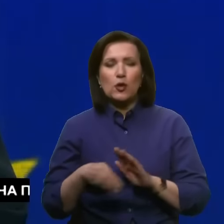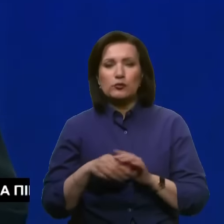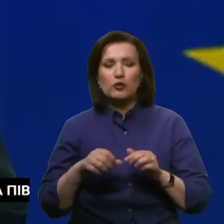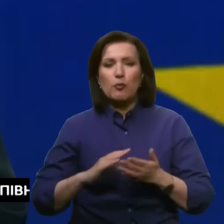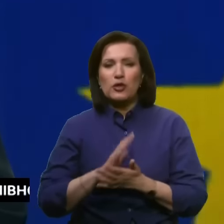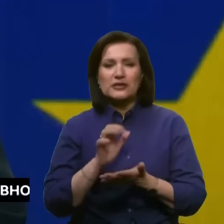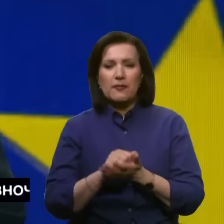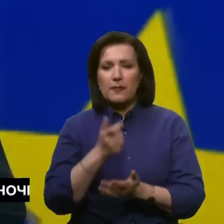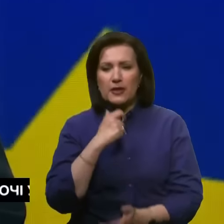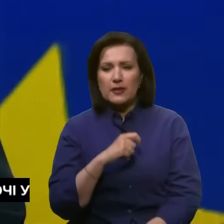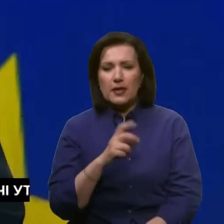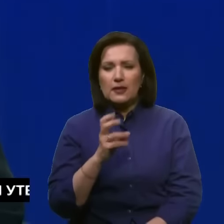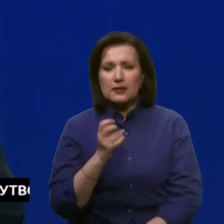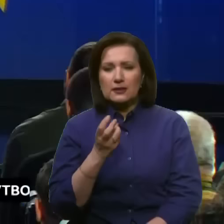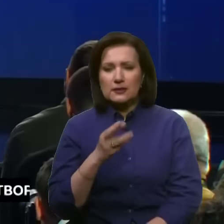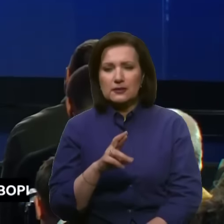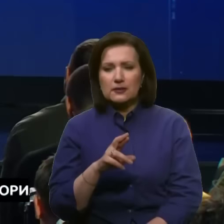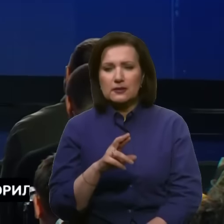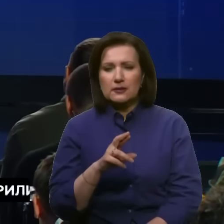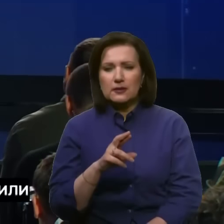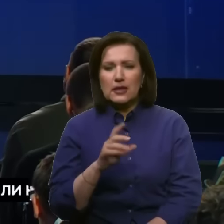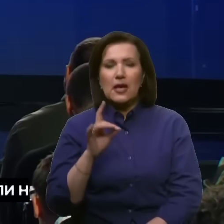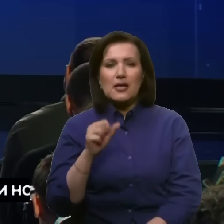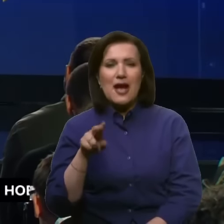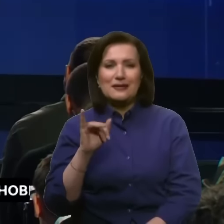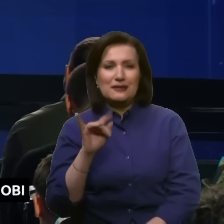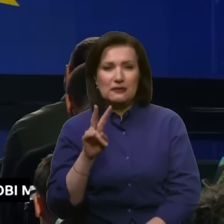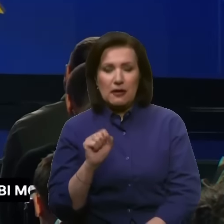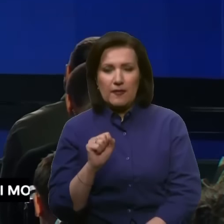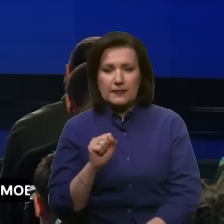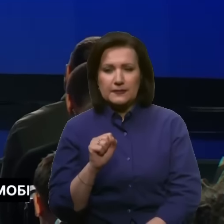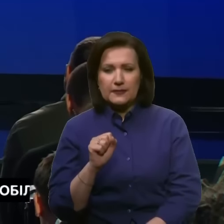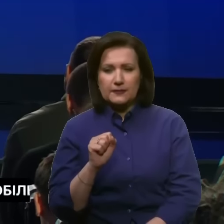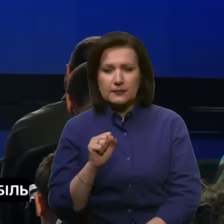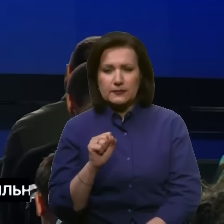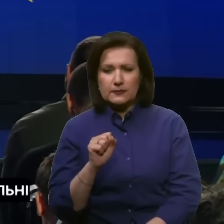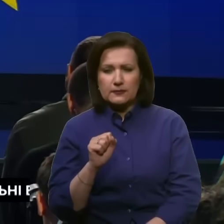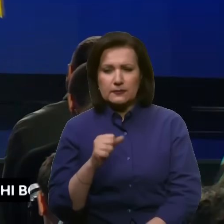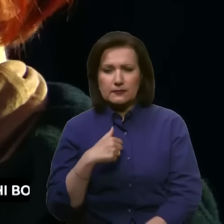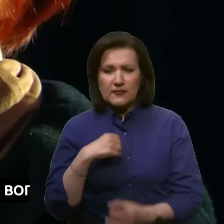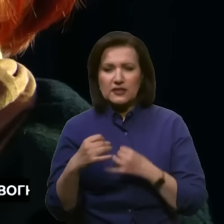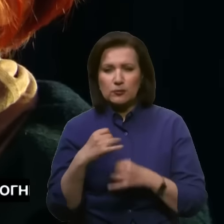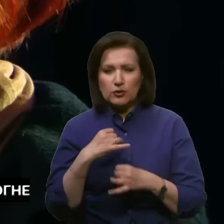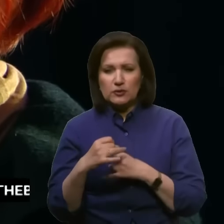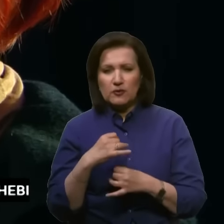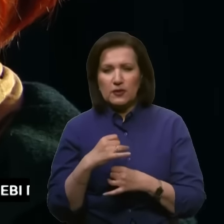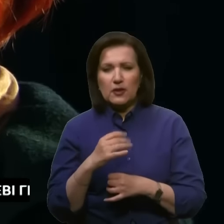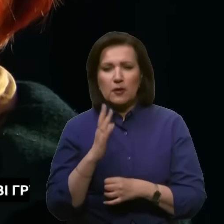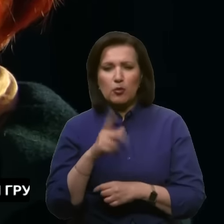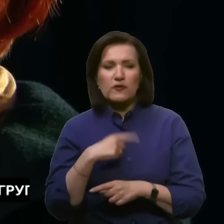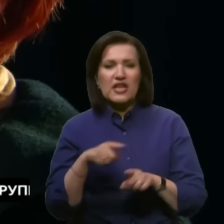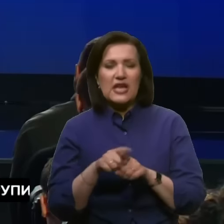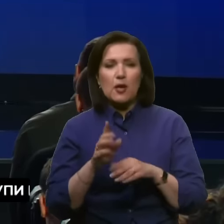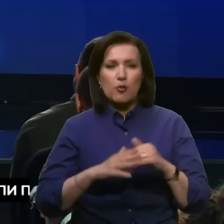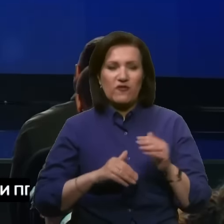займається пані Настя Радіна. Давайте, ви ж за мною розмовляєте? ну, будемо говорити